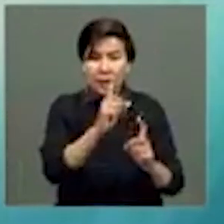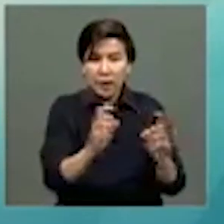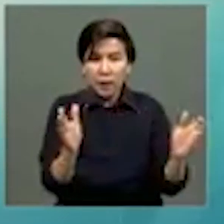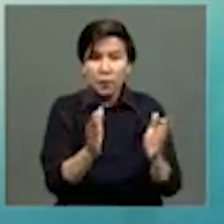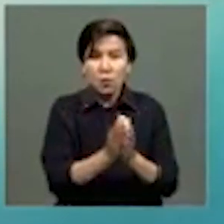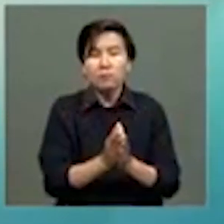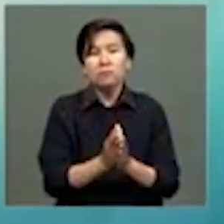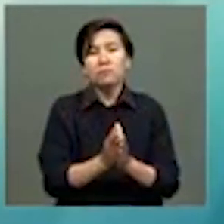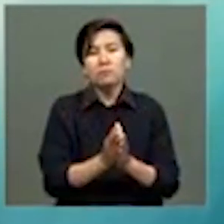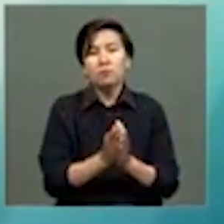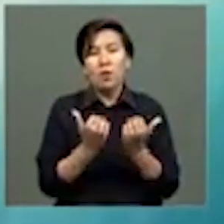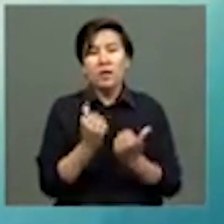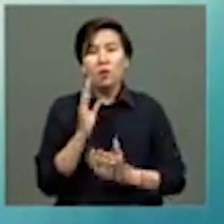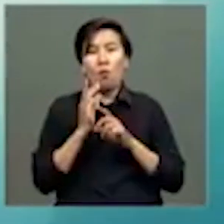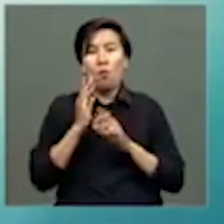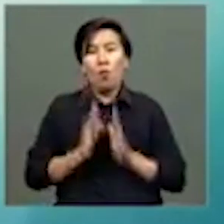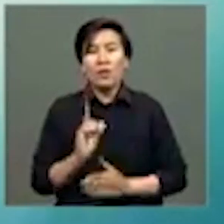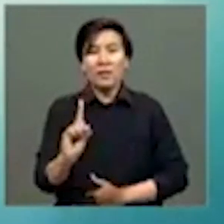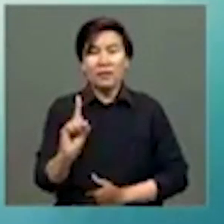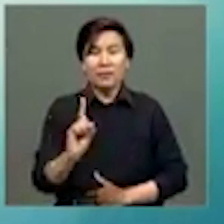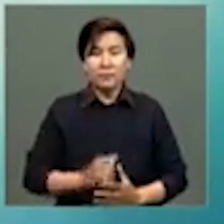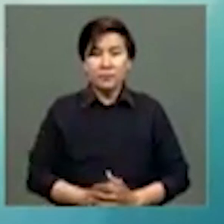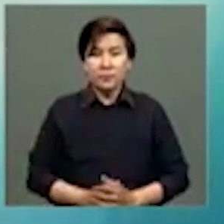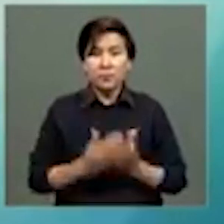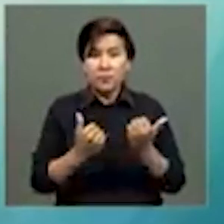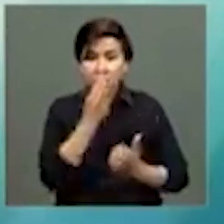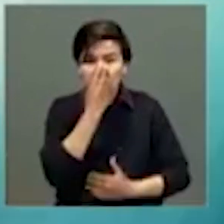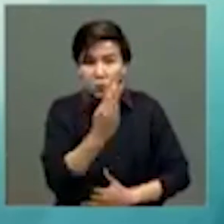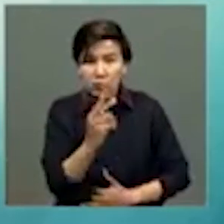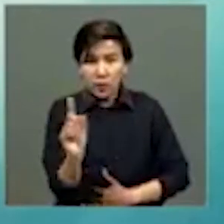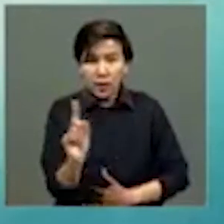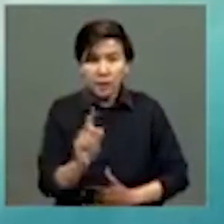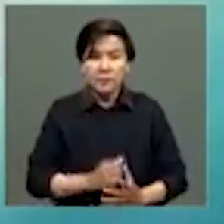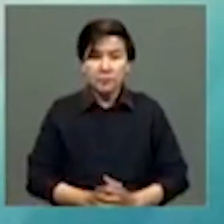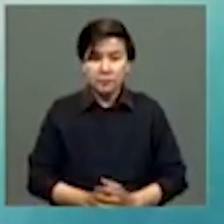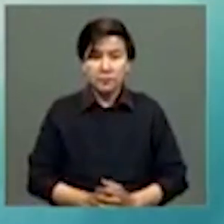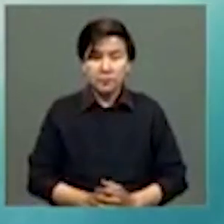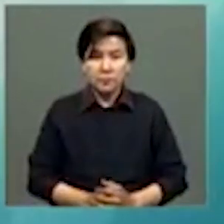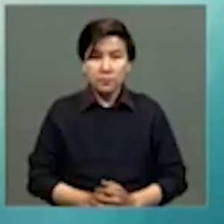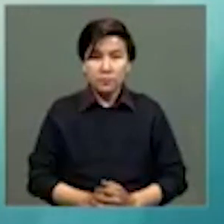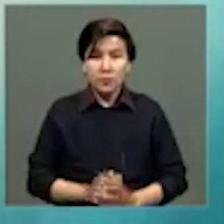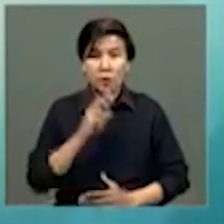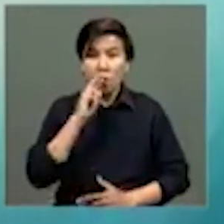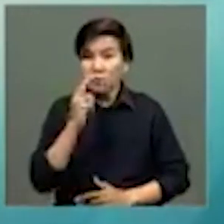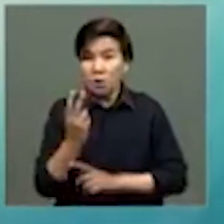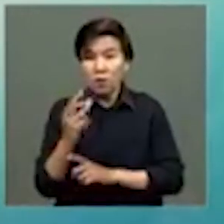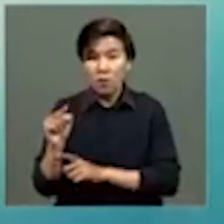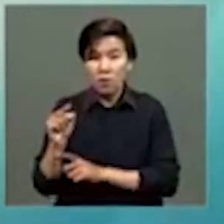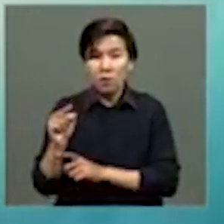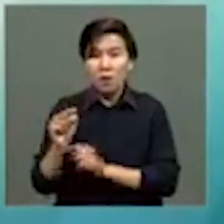1รายนะคะถ้ามาดูระลอกใหม่ค่ะผู้ป่วยยืนยันสะสมตอนนี้ตัวเลขขึ้นไป